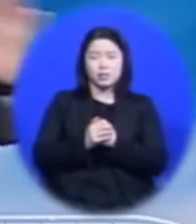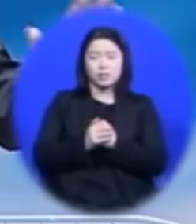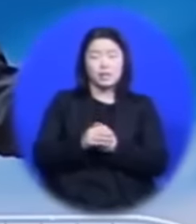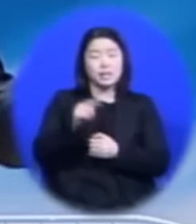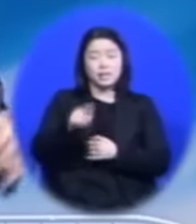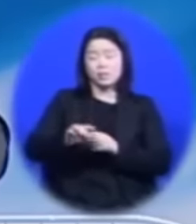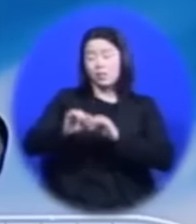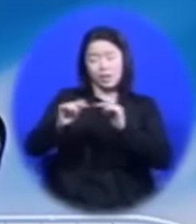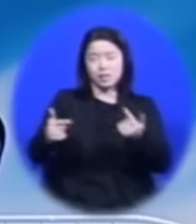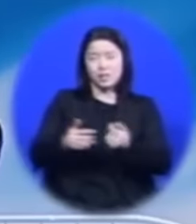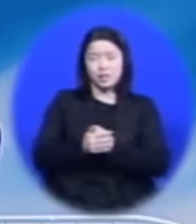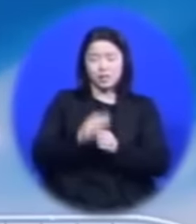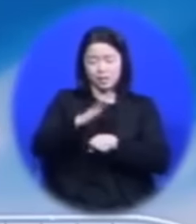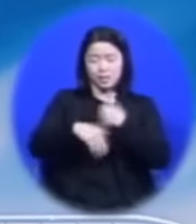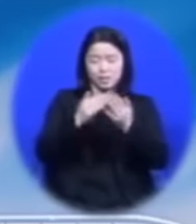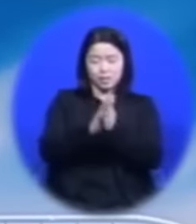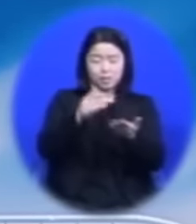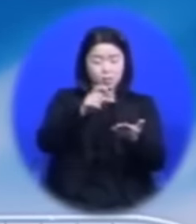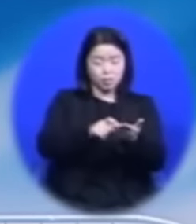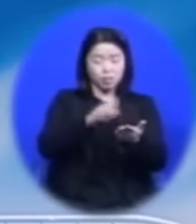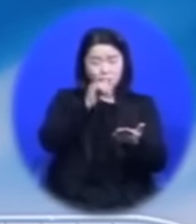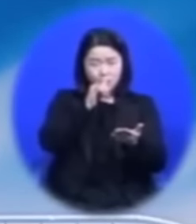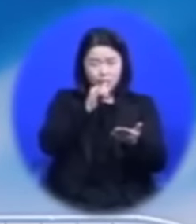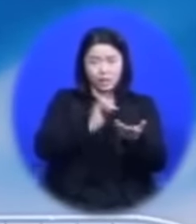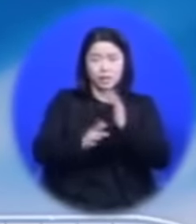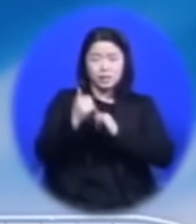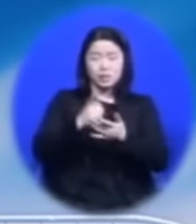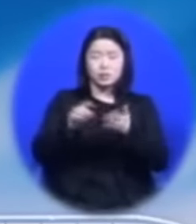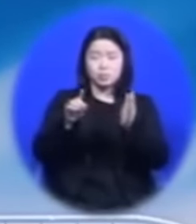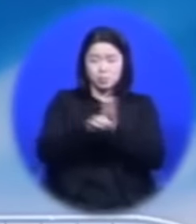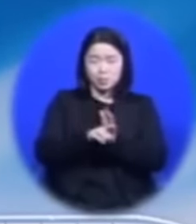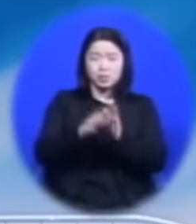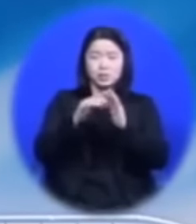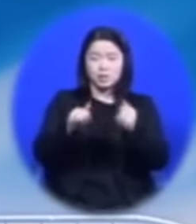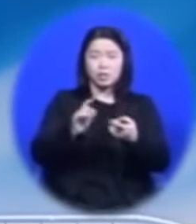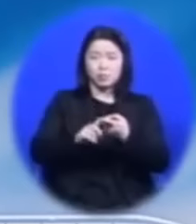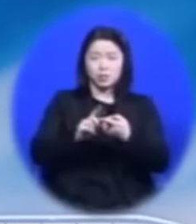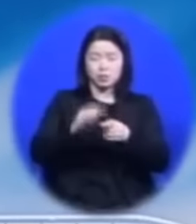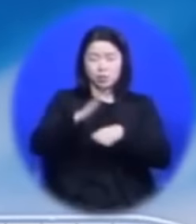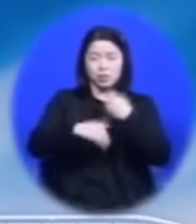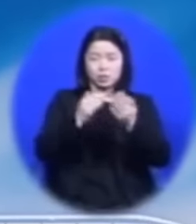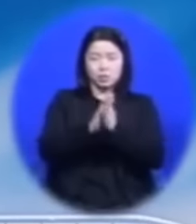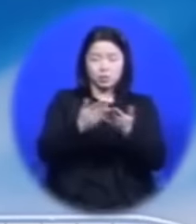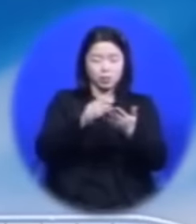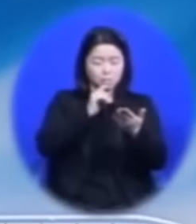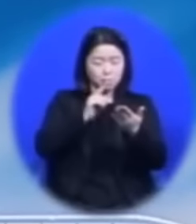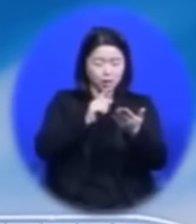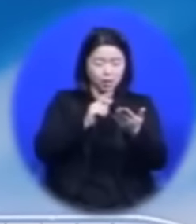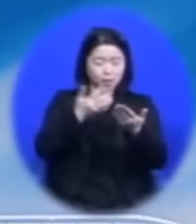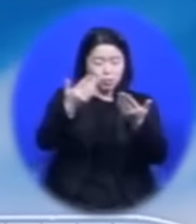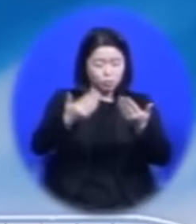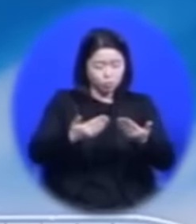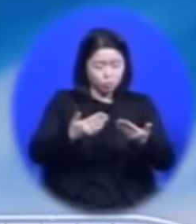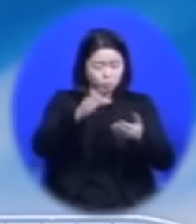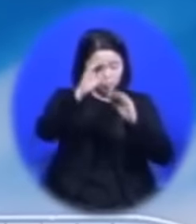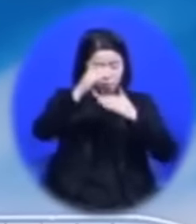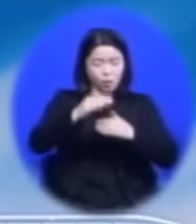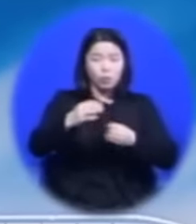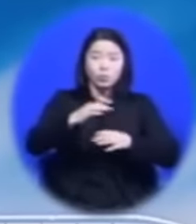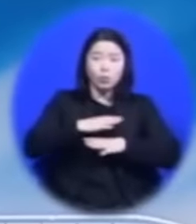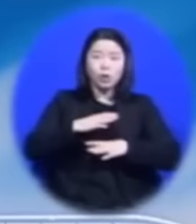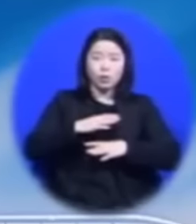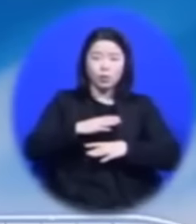이건 아니야. 성경에 나와 있잖아. 예수 믿는 사람들에 대해서 성경이 말해준 내용은 놀랍잖아. 나는 왜